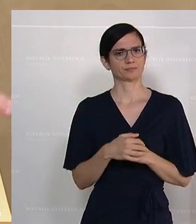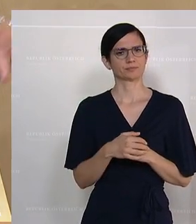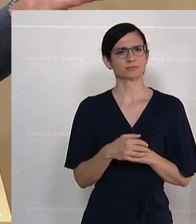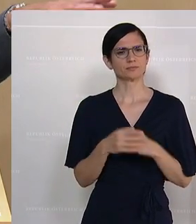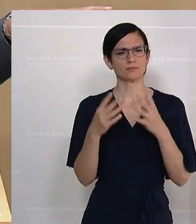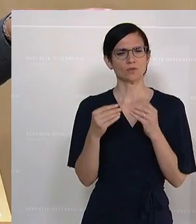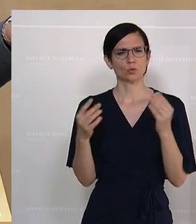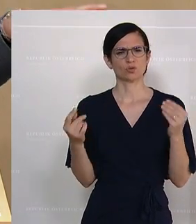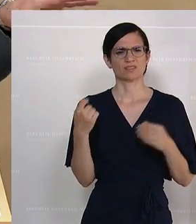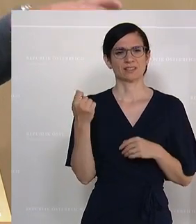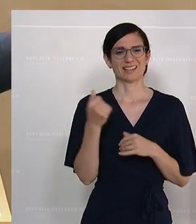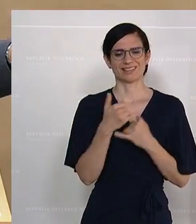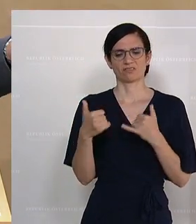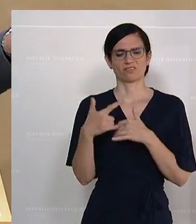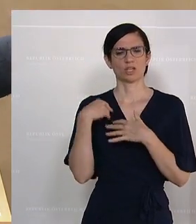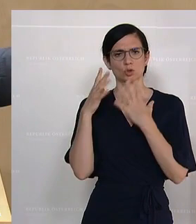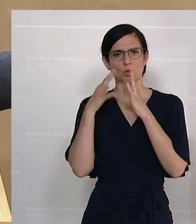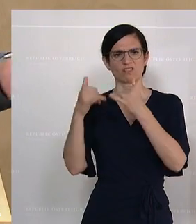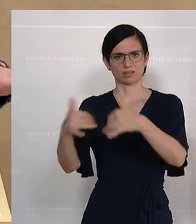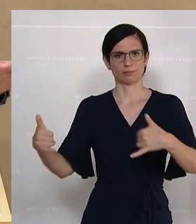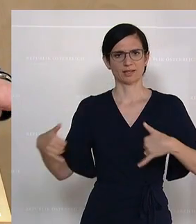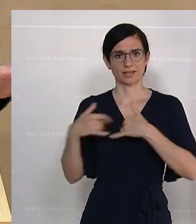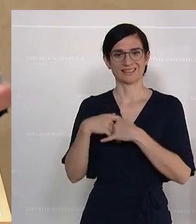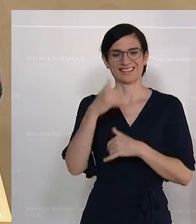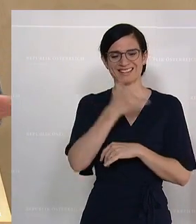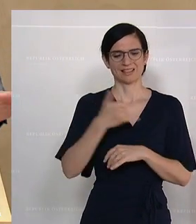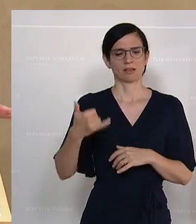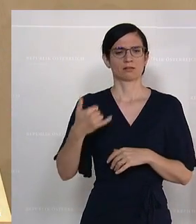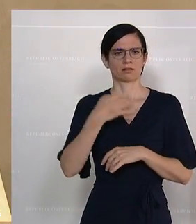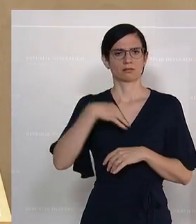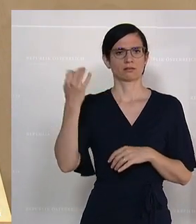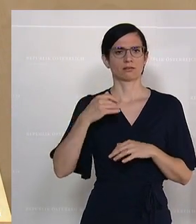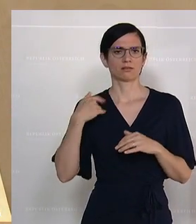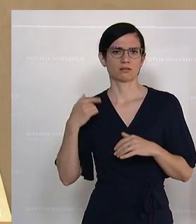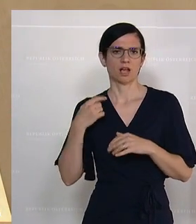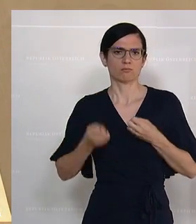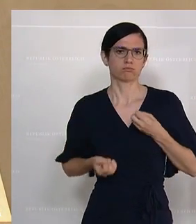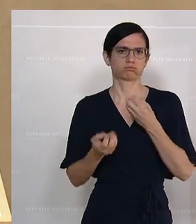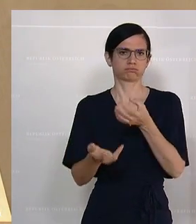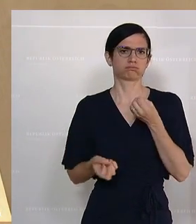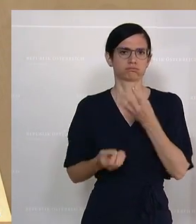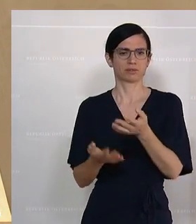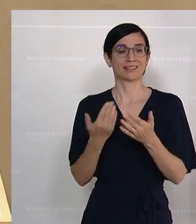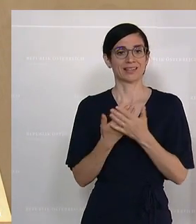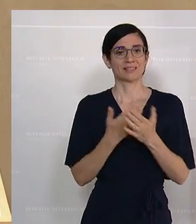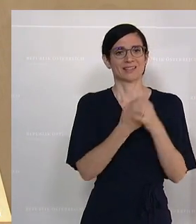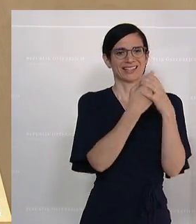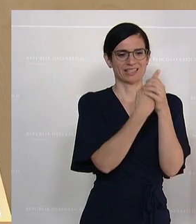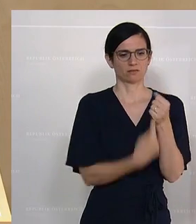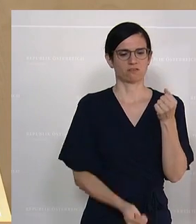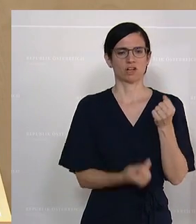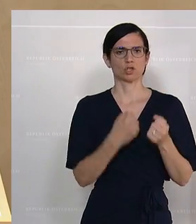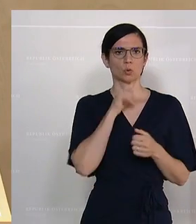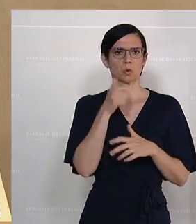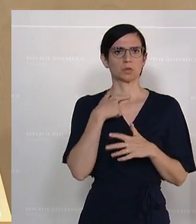so viel wie ihr hilfspaket ihr sofort paket jetzt ausmacht haben die jeden tag in den umlauf gebracht und laster grund für die inflation und nicht ein krieg